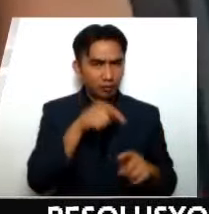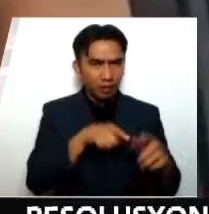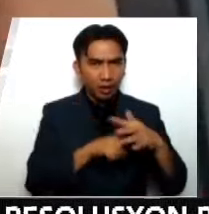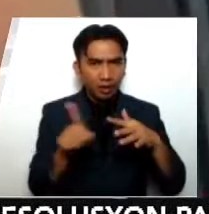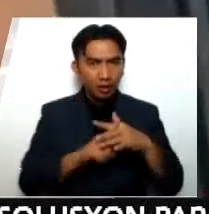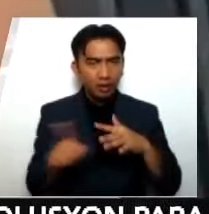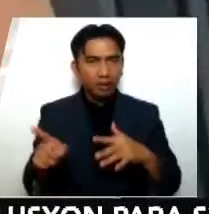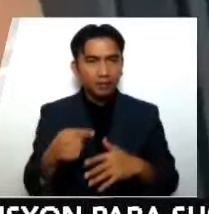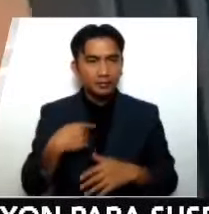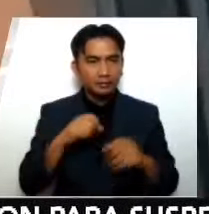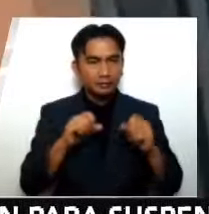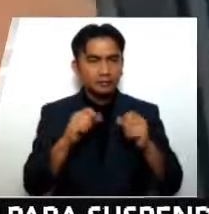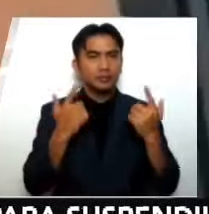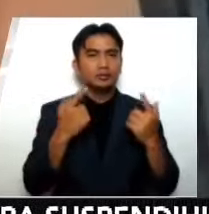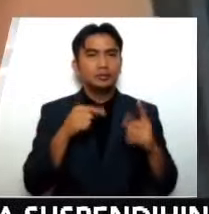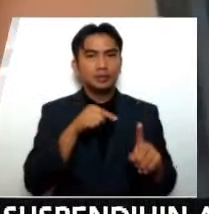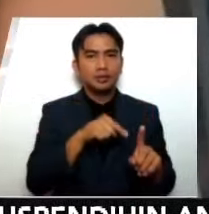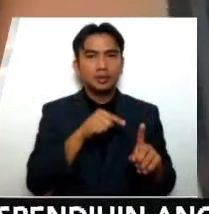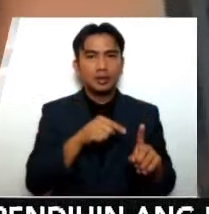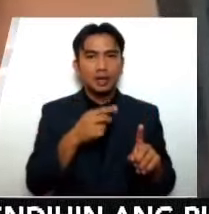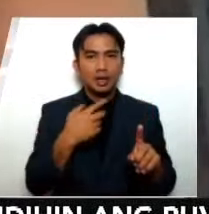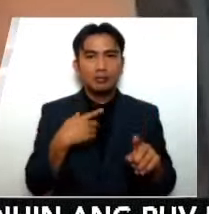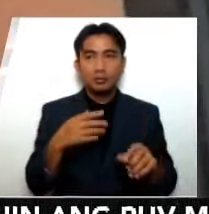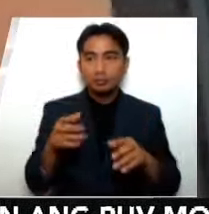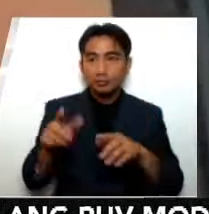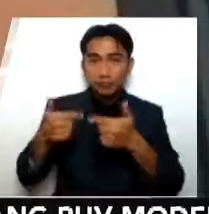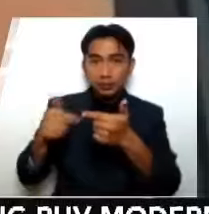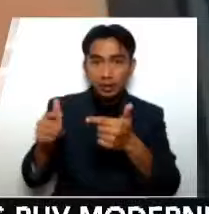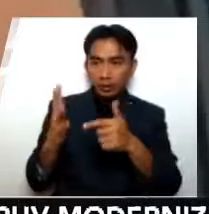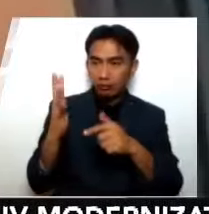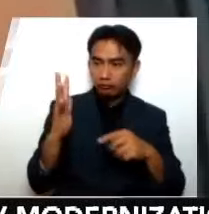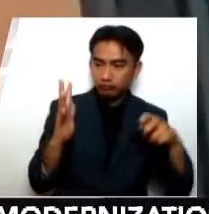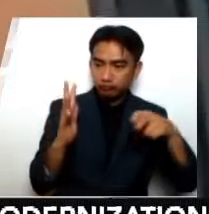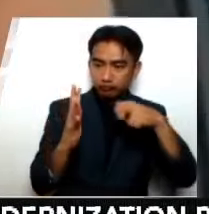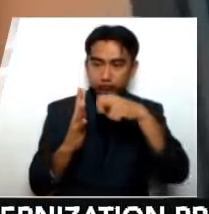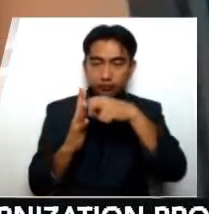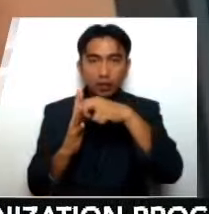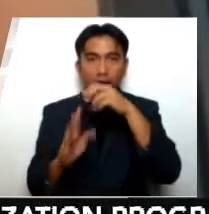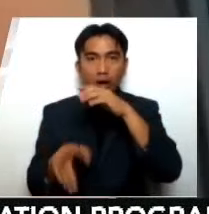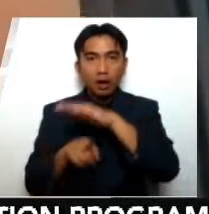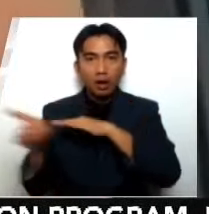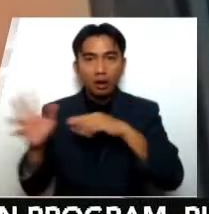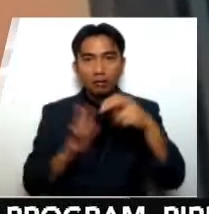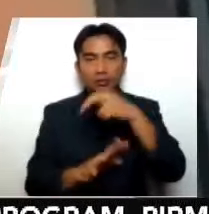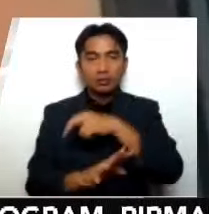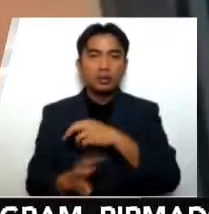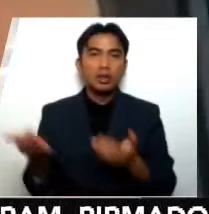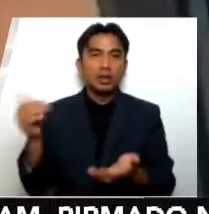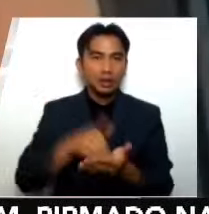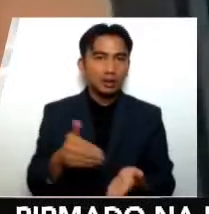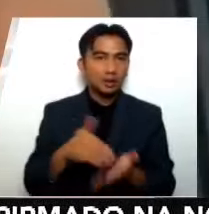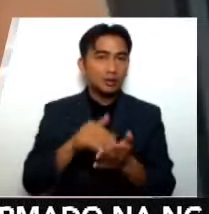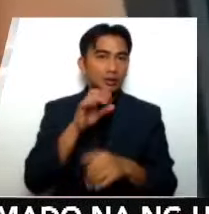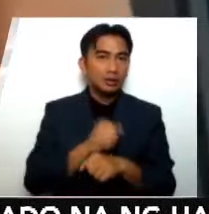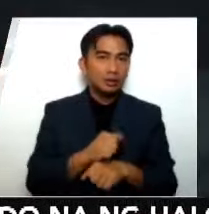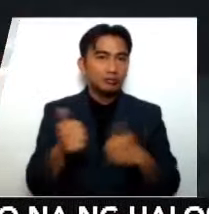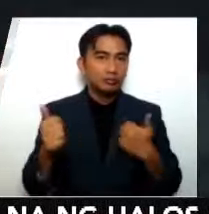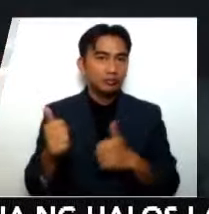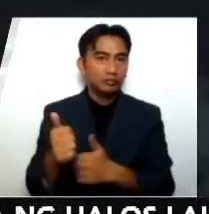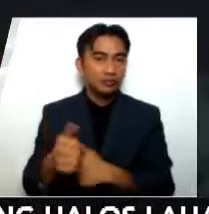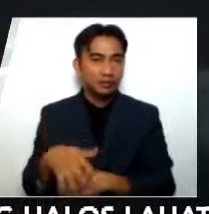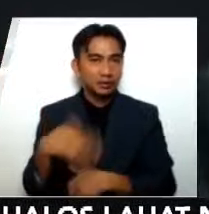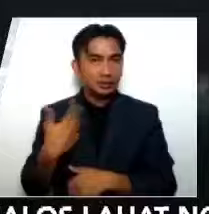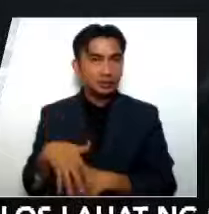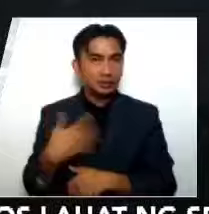naisipan niyang lumusot dun sa gate. Nakailang labas na siya noon eh, so nakailang habol na rin kami sa kanya. Eh syempre, hindi naman safe yun.